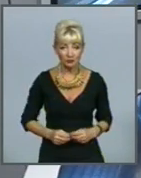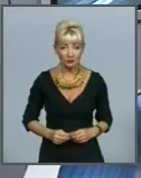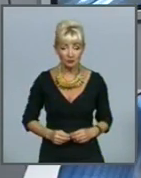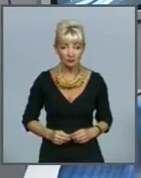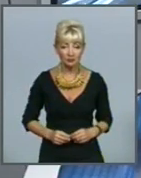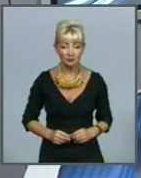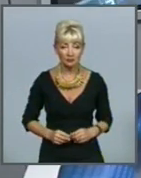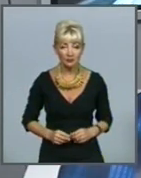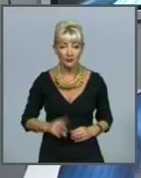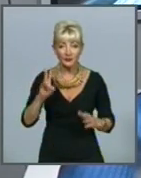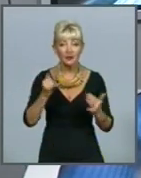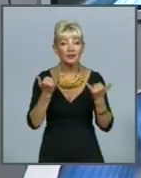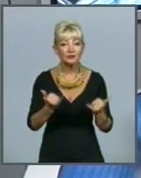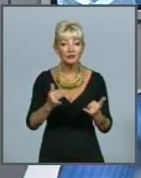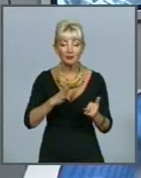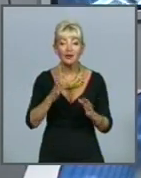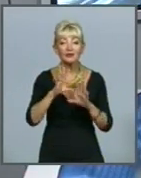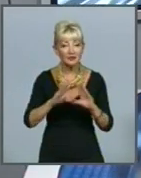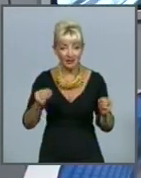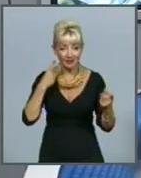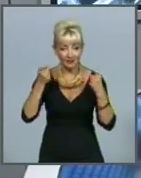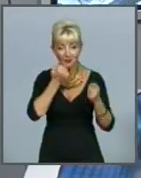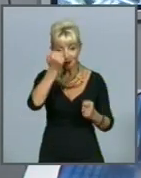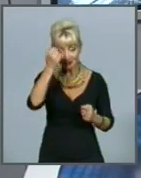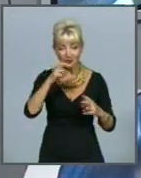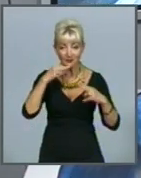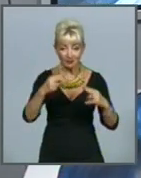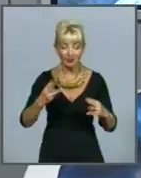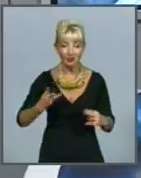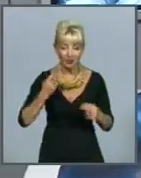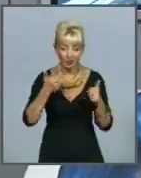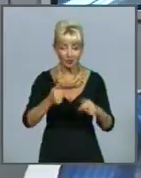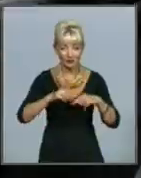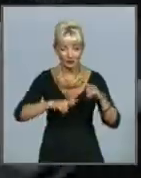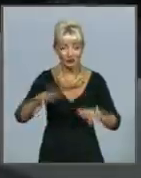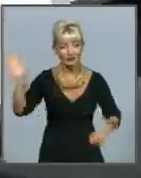На сьогодні це була вся інформація. Дякую вам за увагу та бажаю гарного настрою. До побачення.